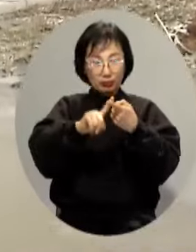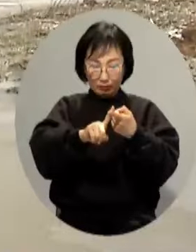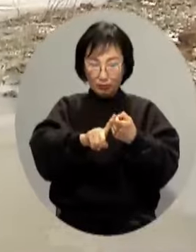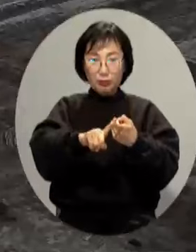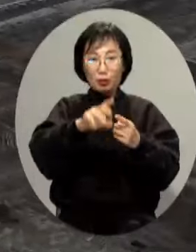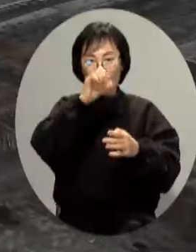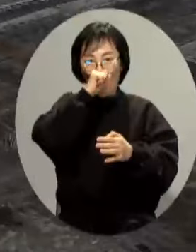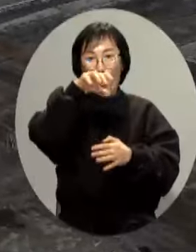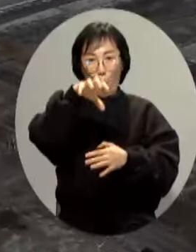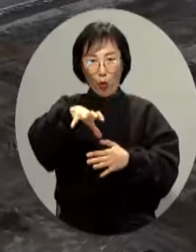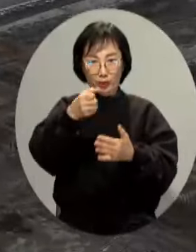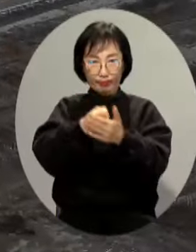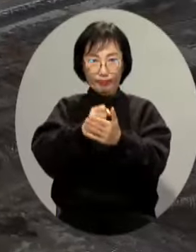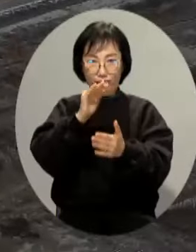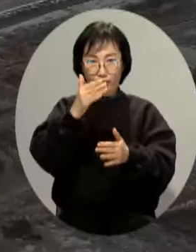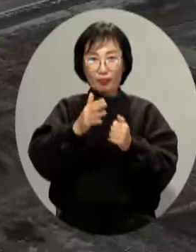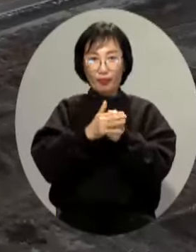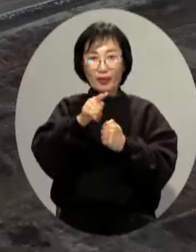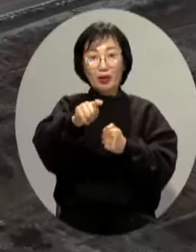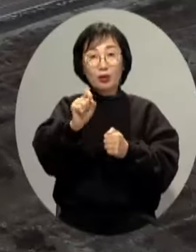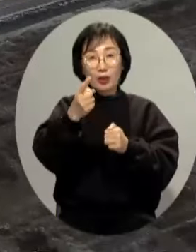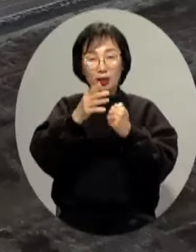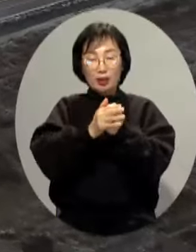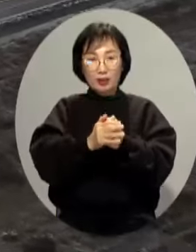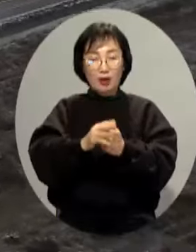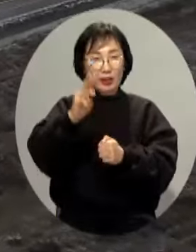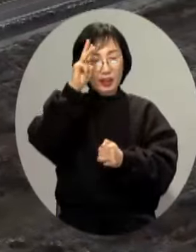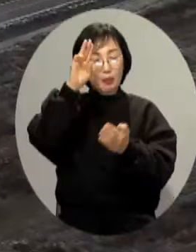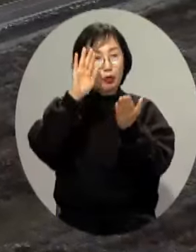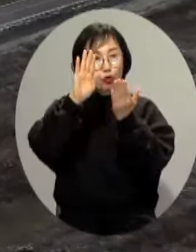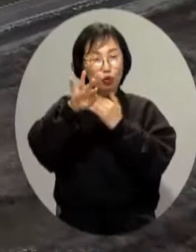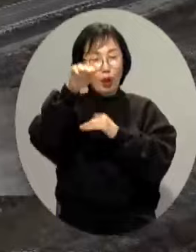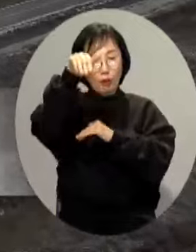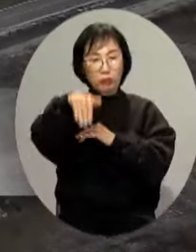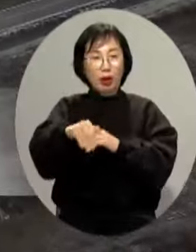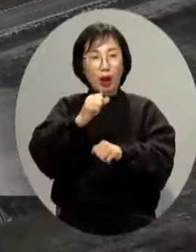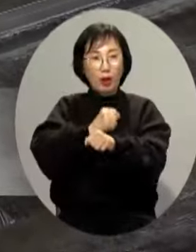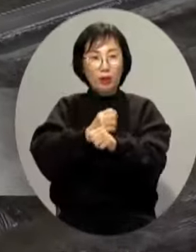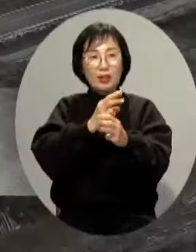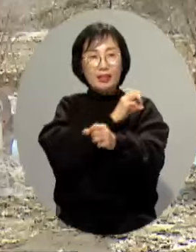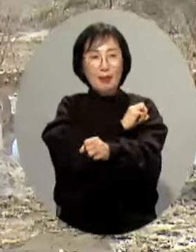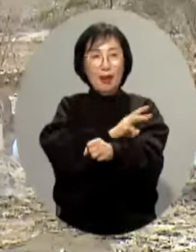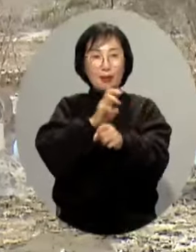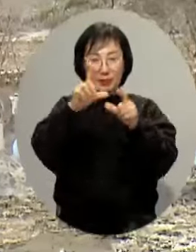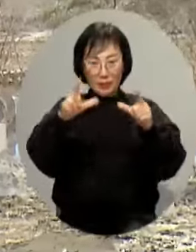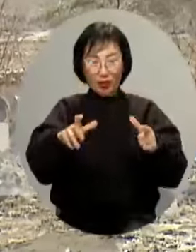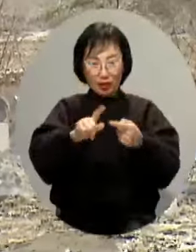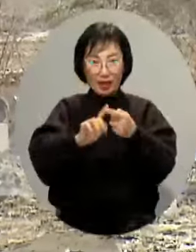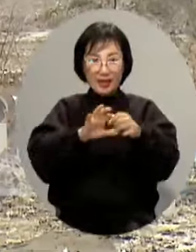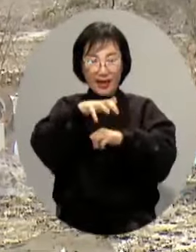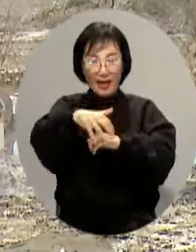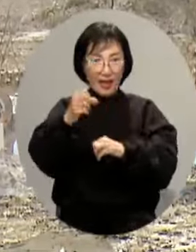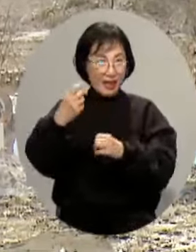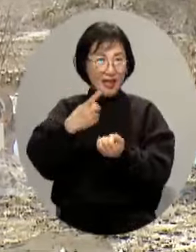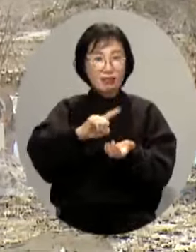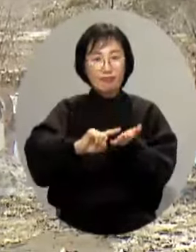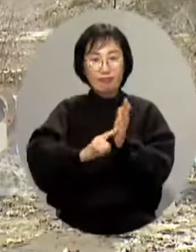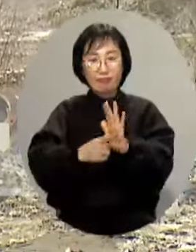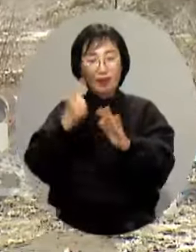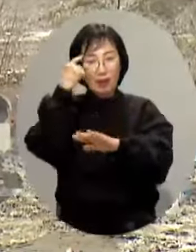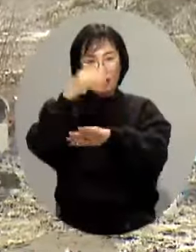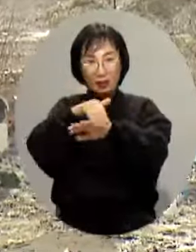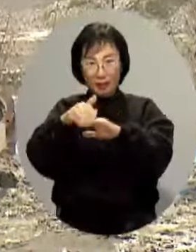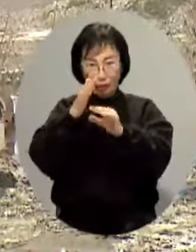됐습니다. K-POP을 통해 잼버리 이후 침체에 빠진 새만금을 어떻게든 세계 속에 다시 내놓겠다는